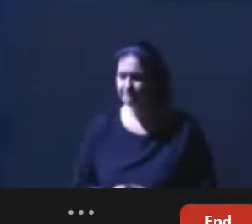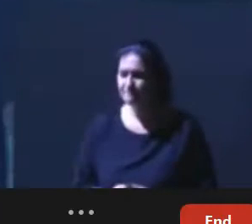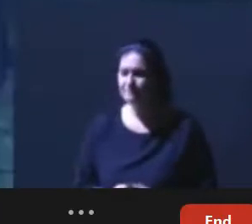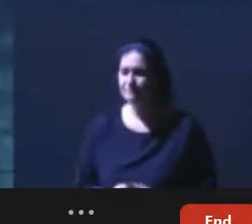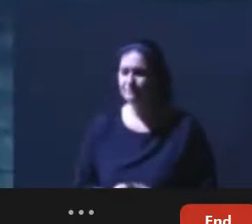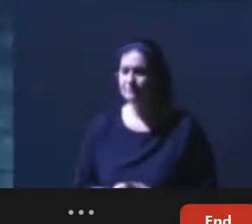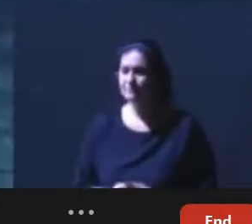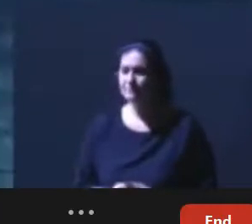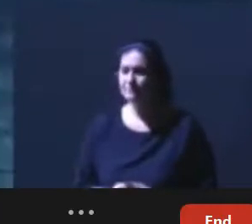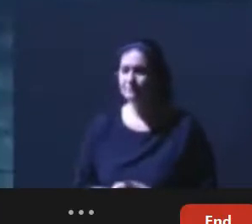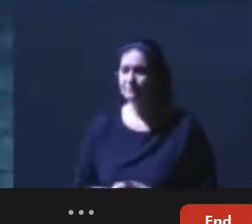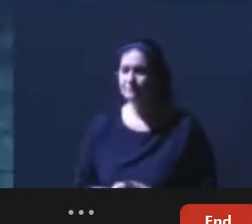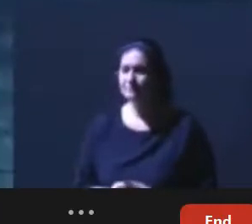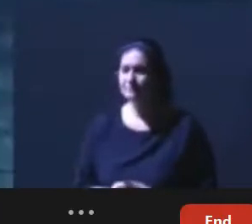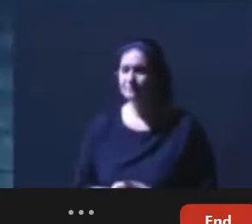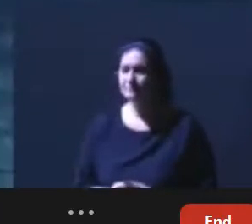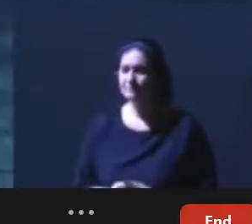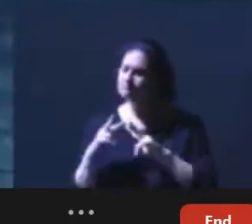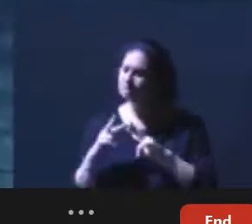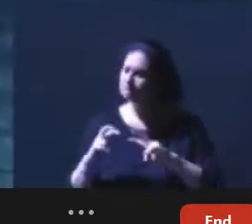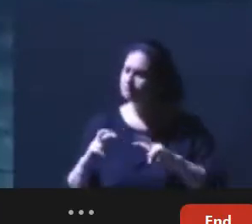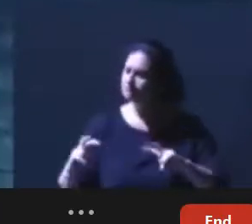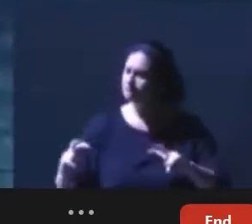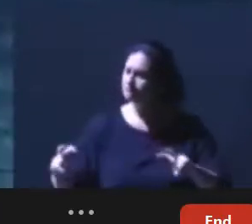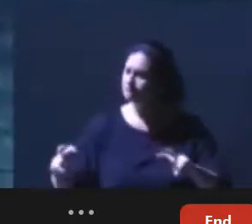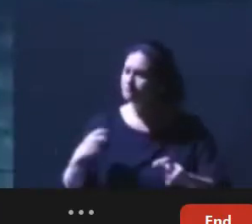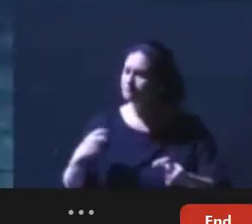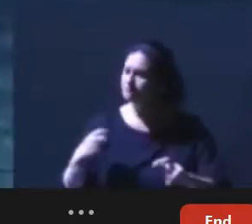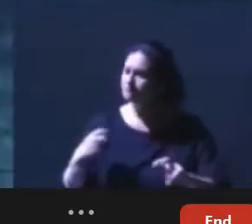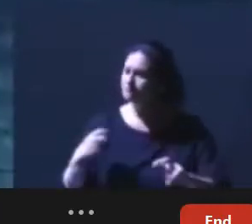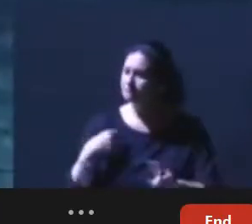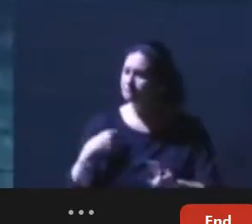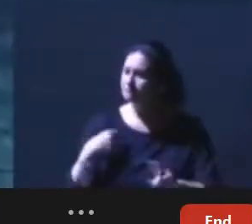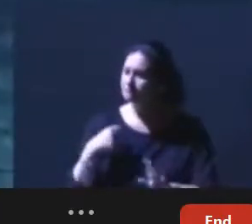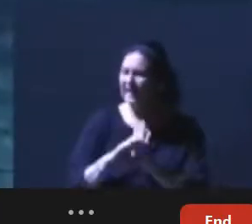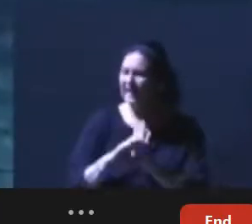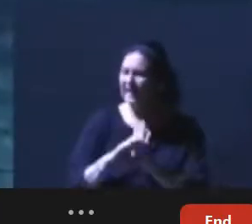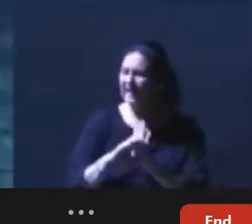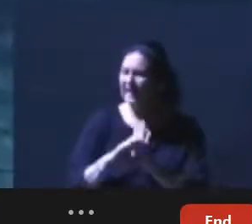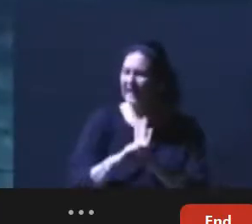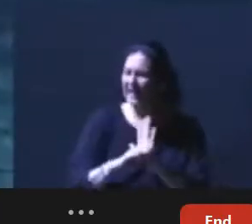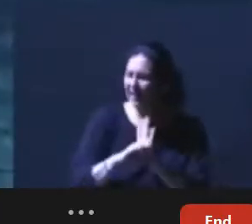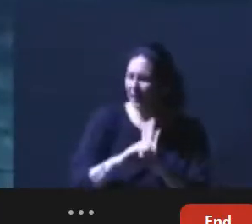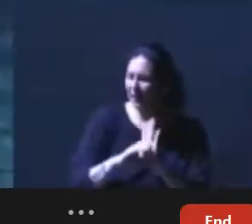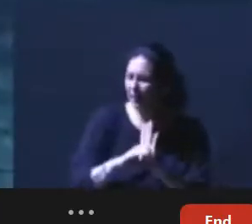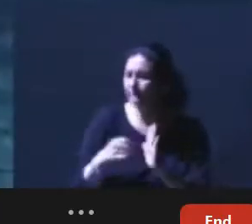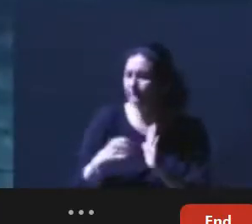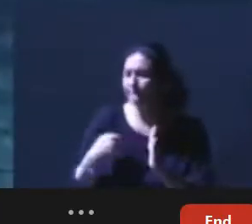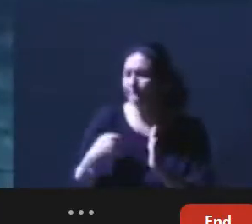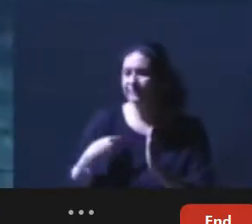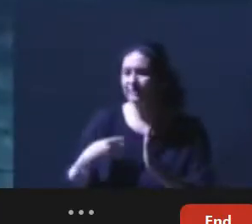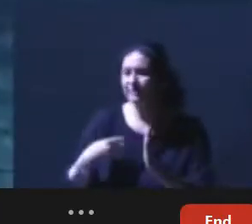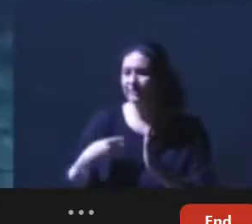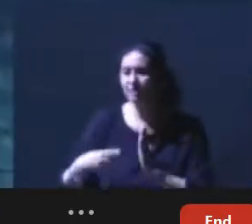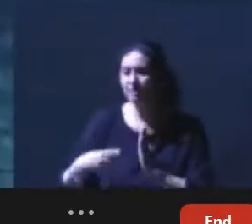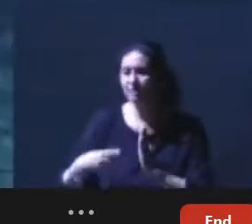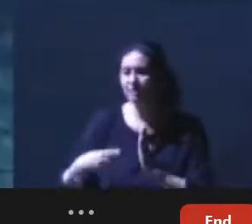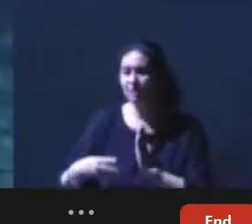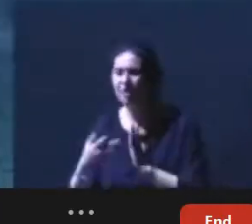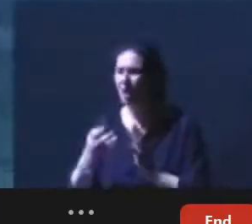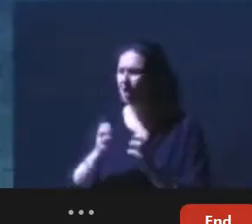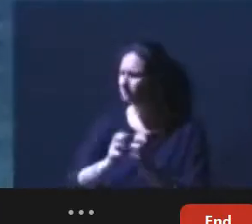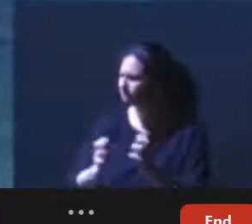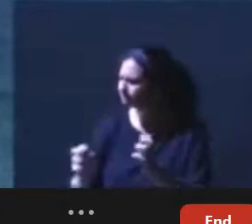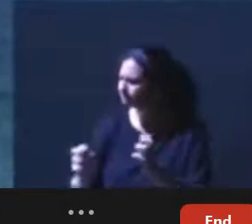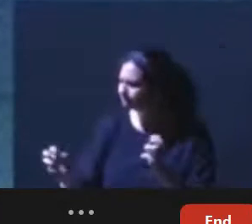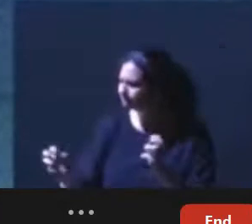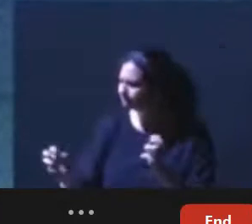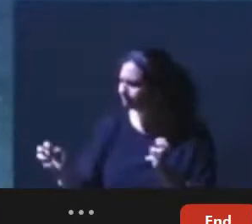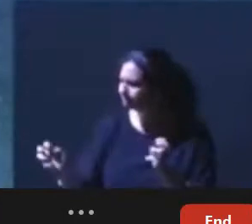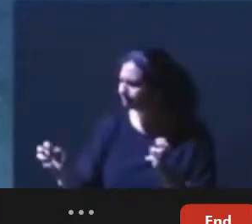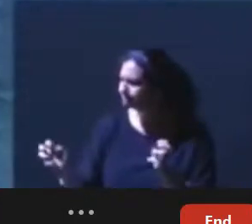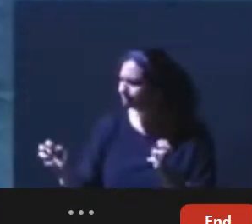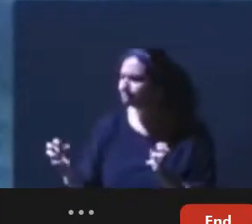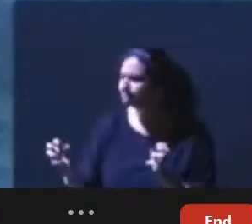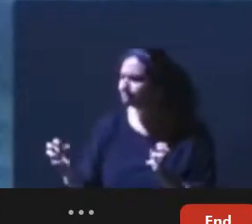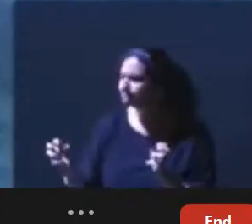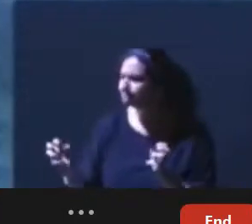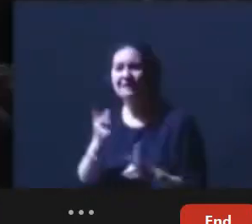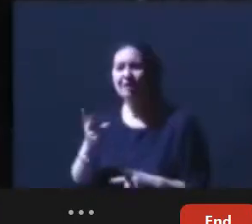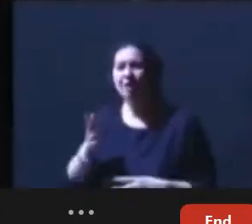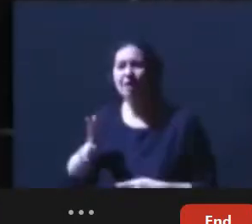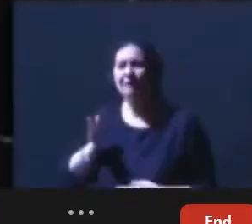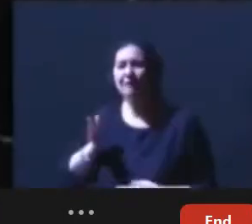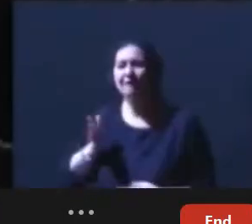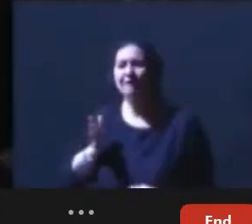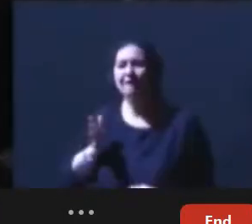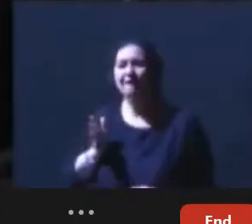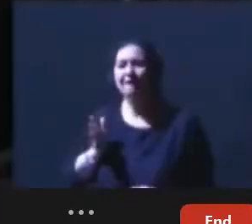thì những gì mà khách hàng của chúng ta đã làm với UNTB và CRU thì đấy có lẽ là lựa chọn của